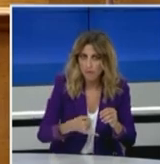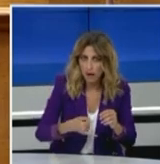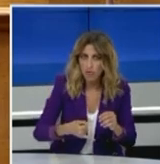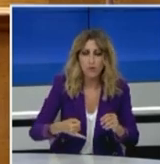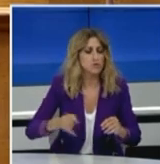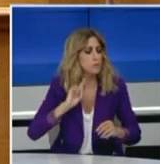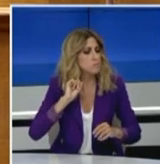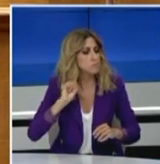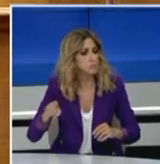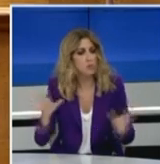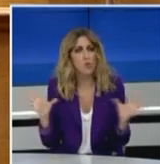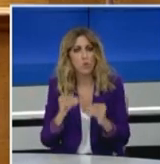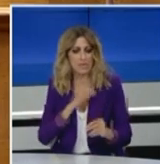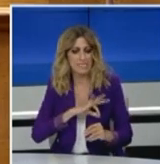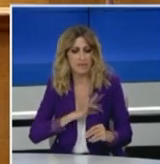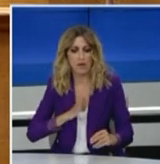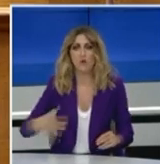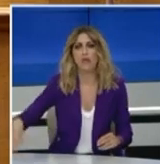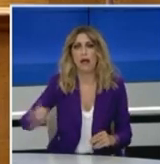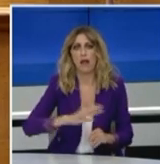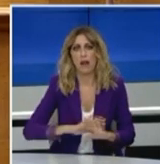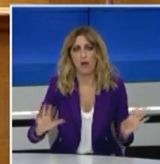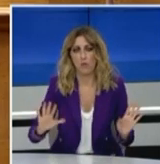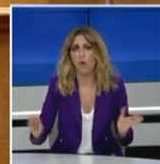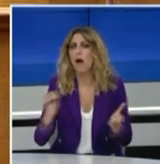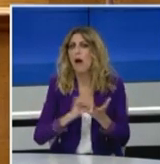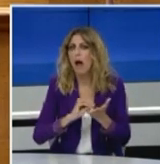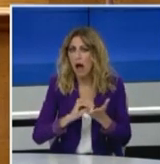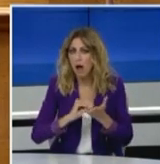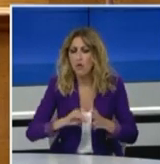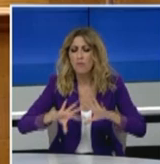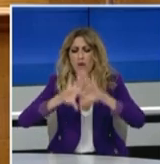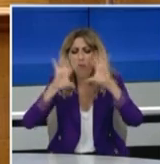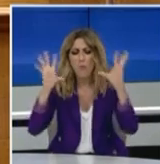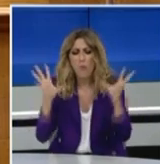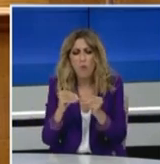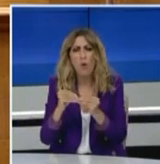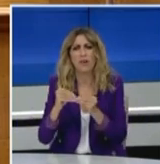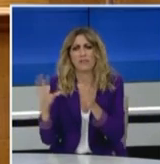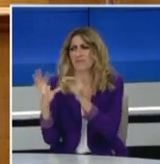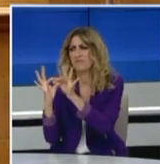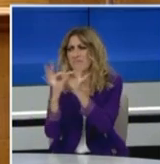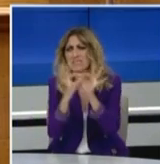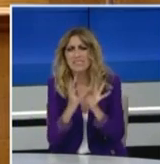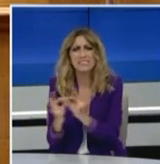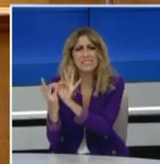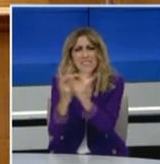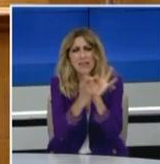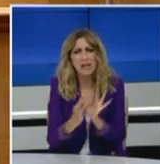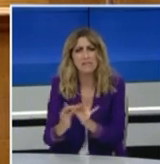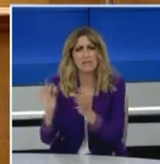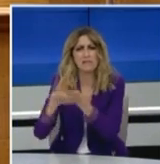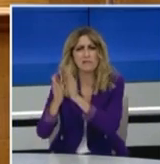συμφέροντα, όπως εχθρικά για τους λαούς είναι όλα τα στρατόπεδα, τα διάφορα στρατόπεδα των